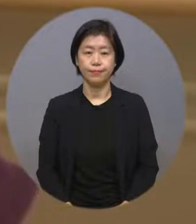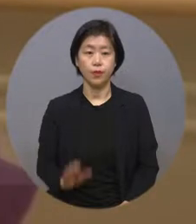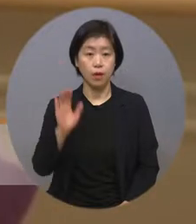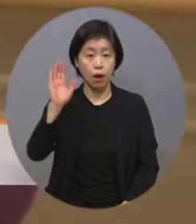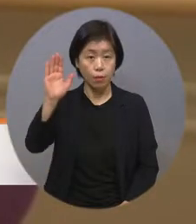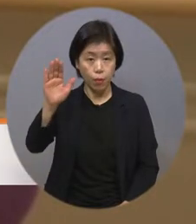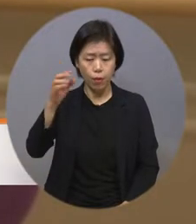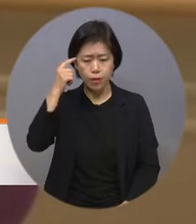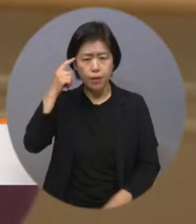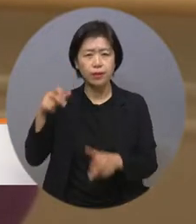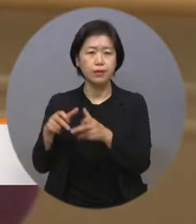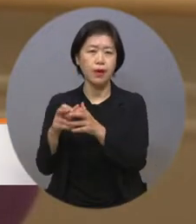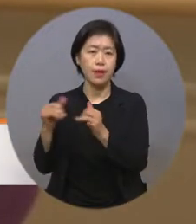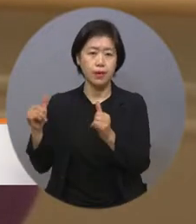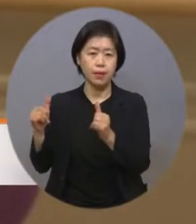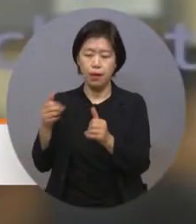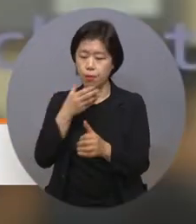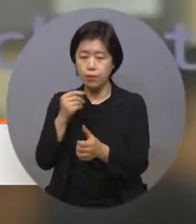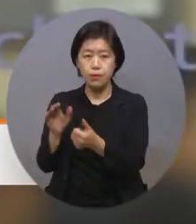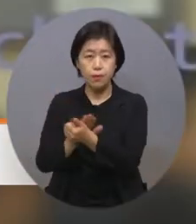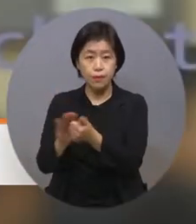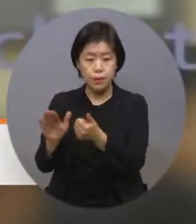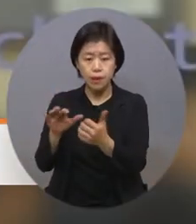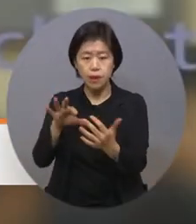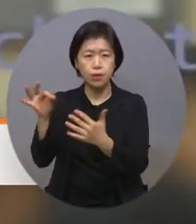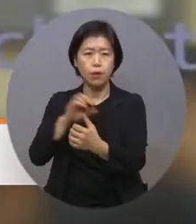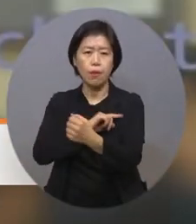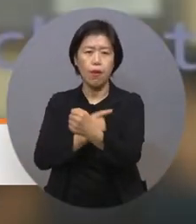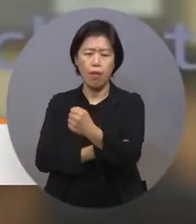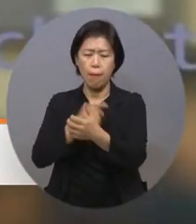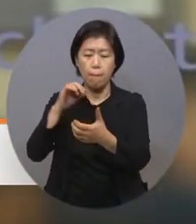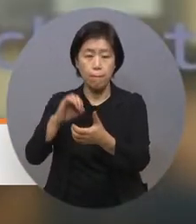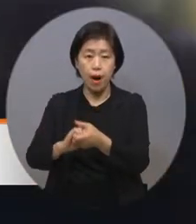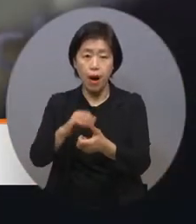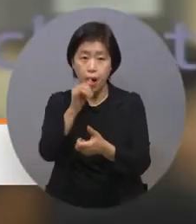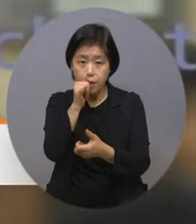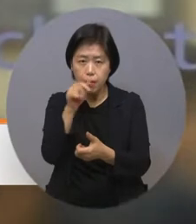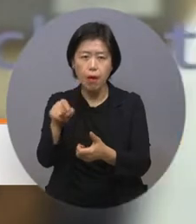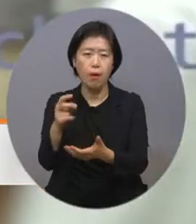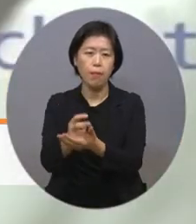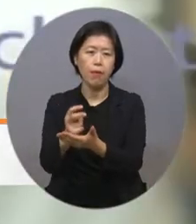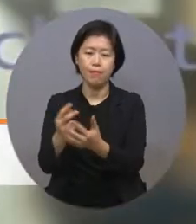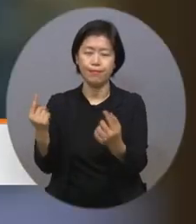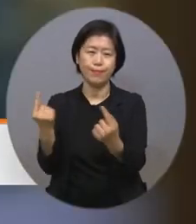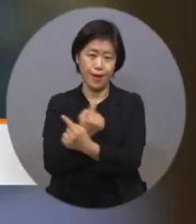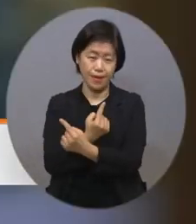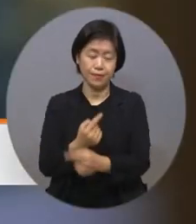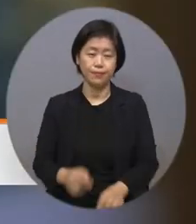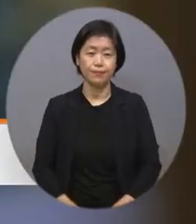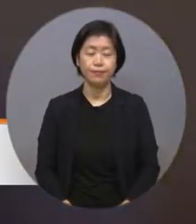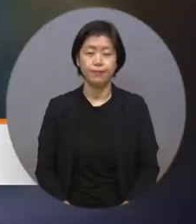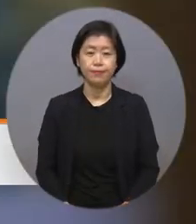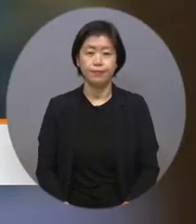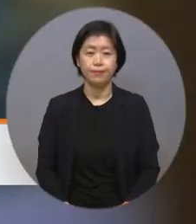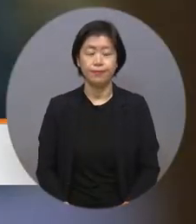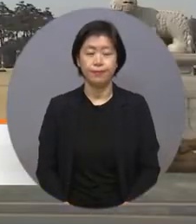앞으로 정신장애인의 복지서비스 선택권을 제한하는 장애인복지법 적용 제한 조항이